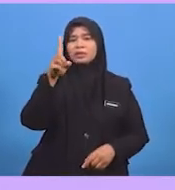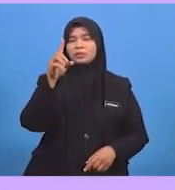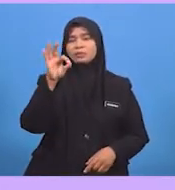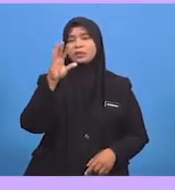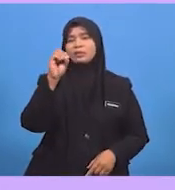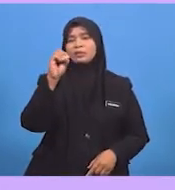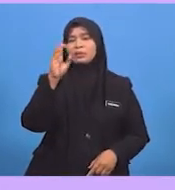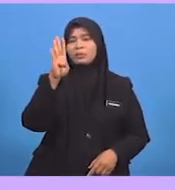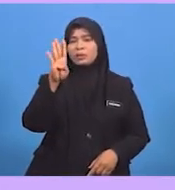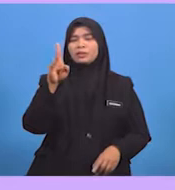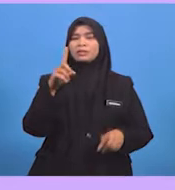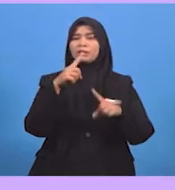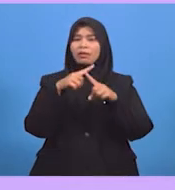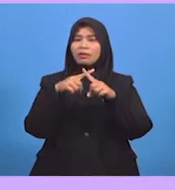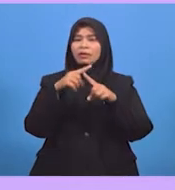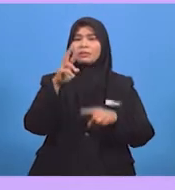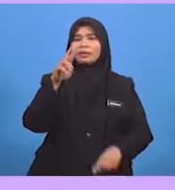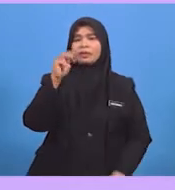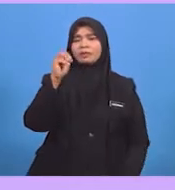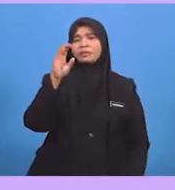1,904 darab